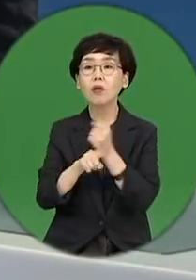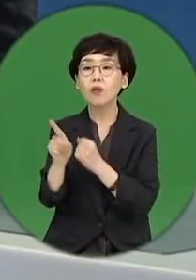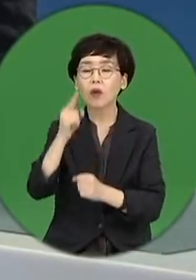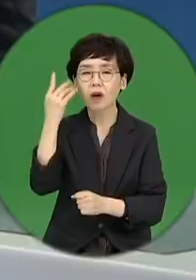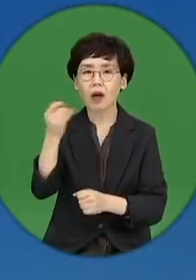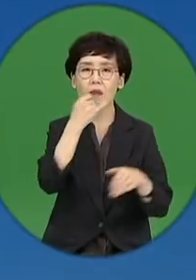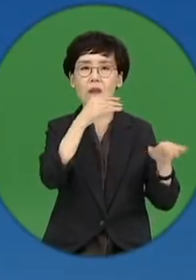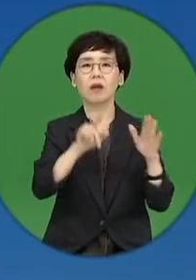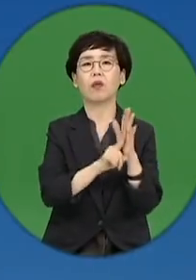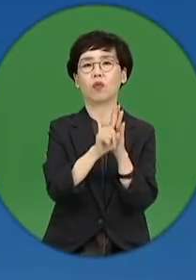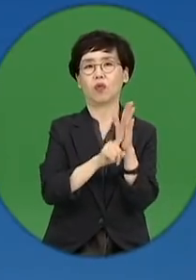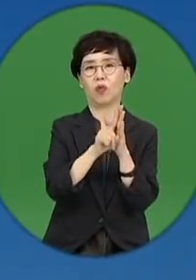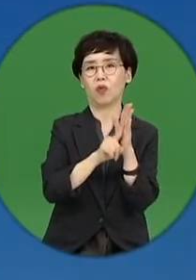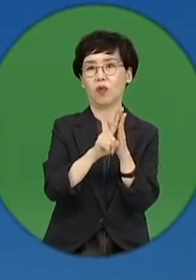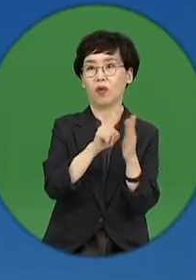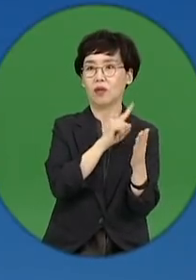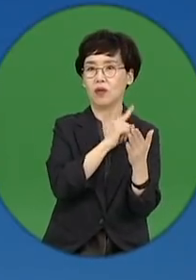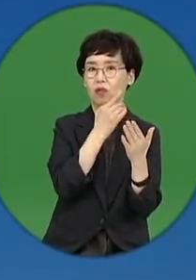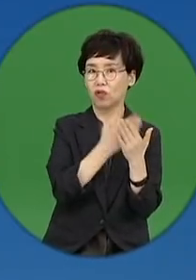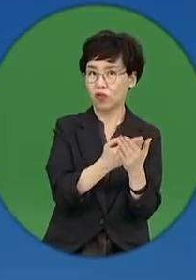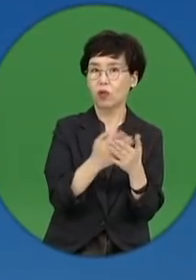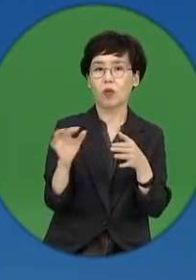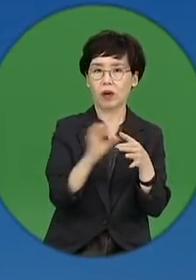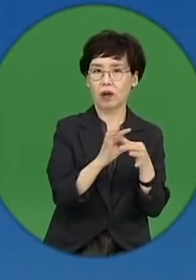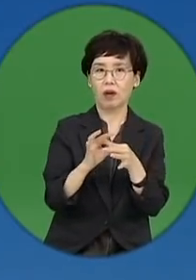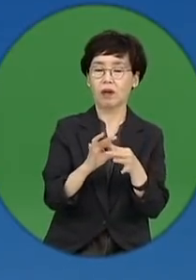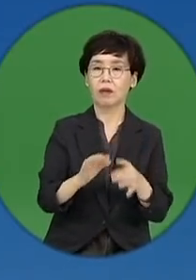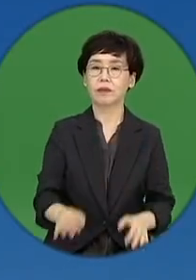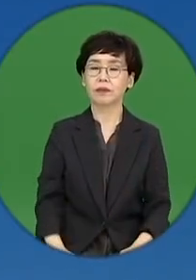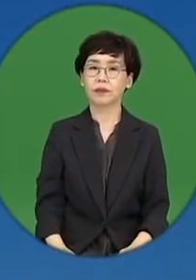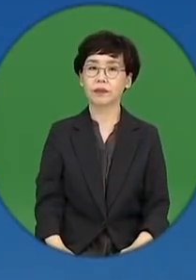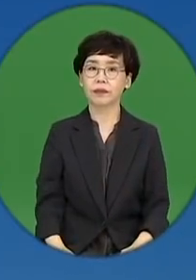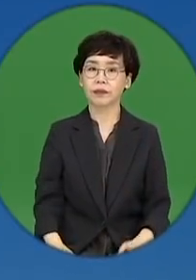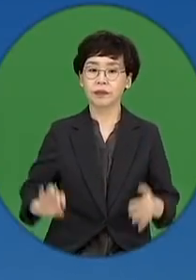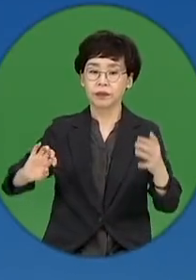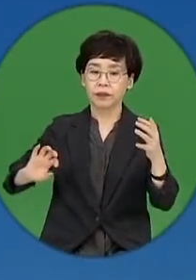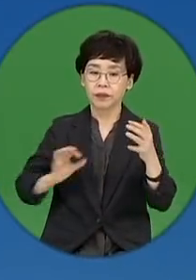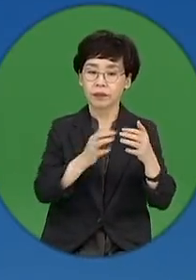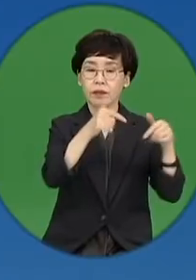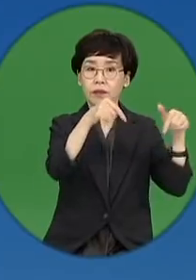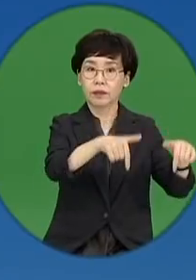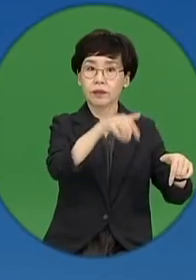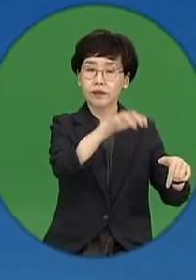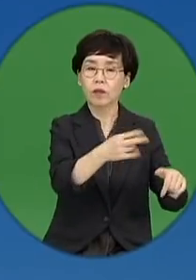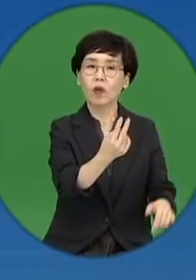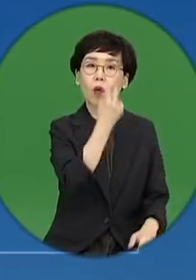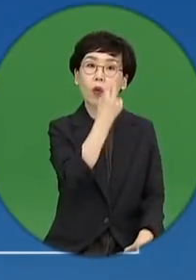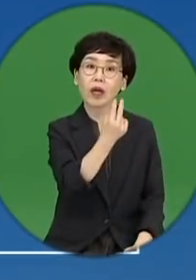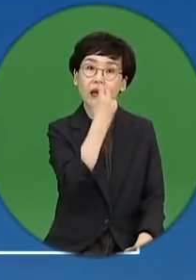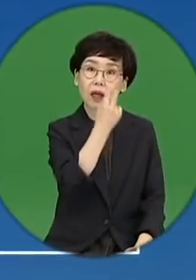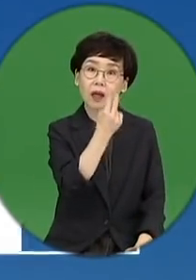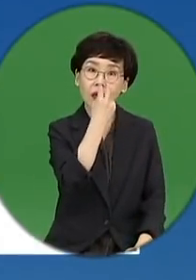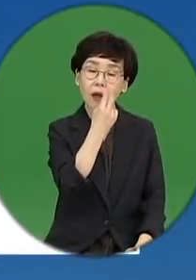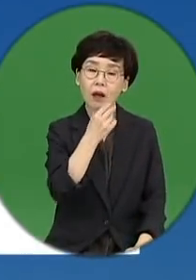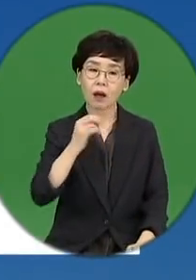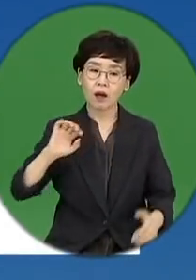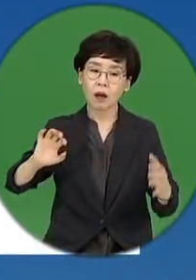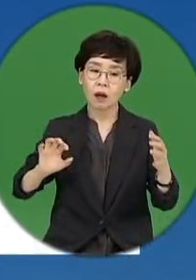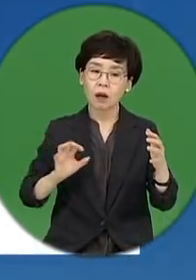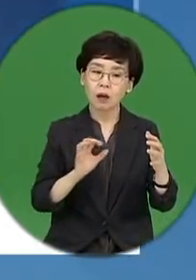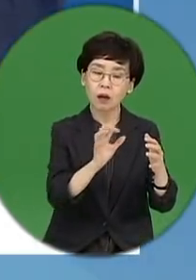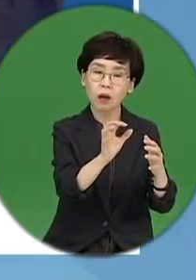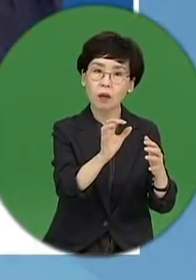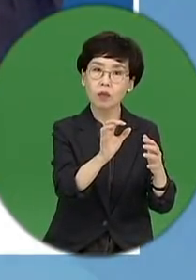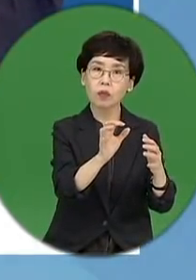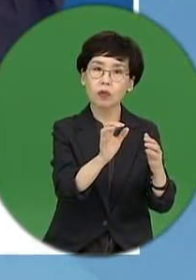가장 중요한 요인이 되는 거죠. 그리고 태풍 서쪽에 있는 공기 덩어리가 이 태풍 진로를 어떻게